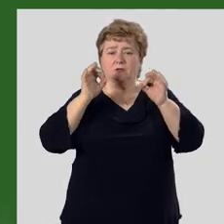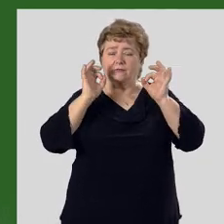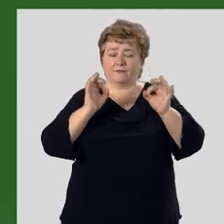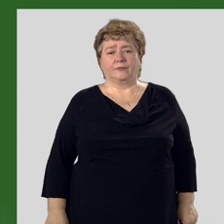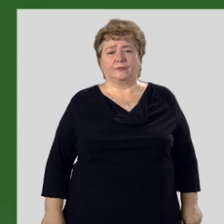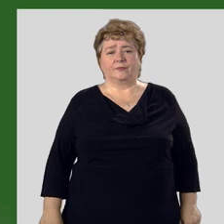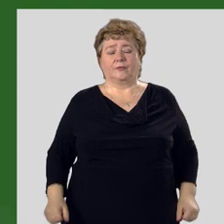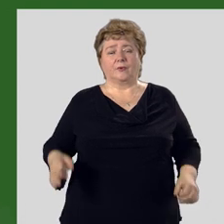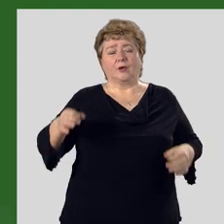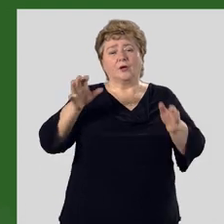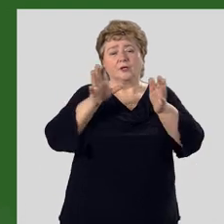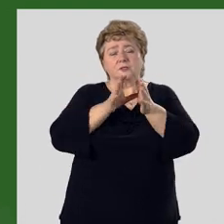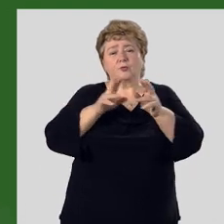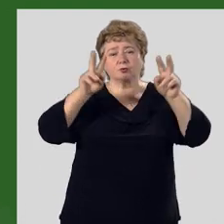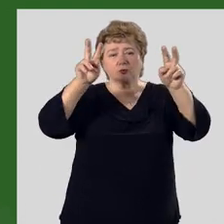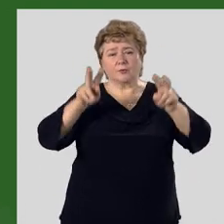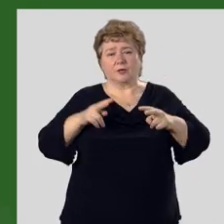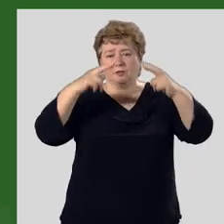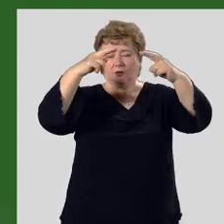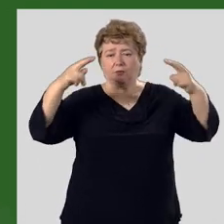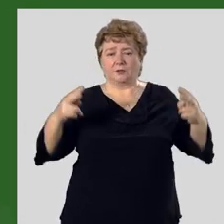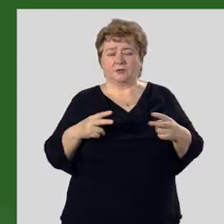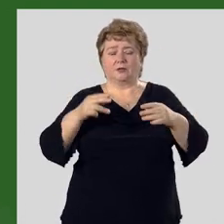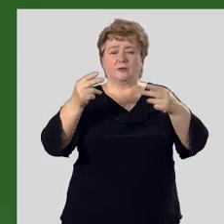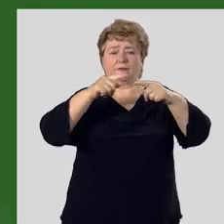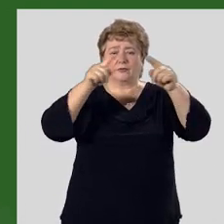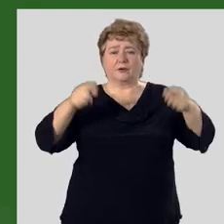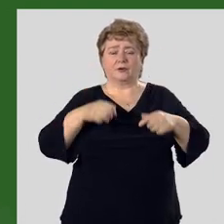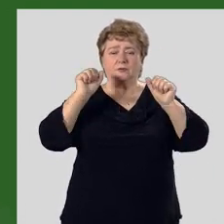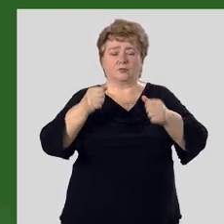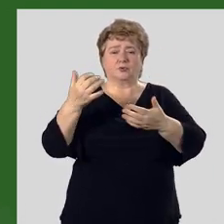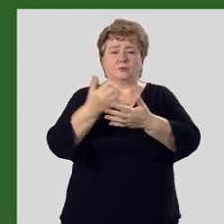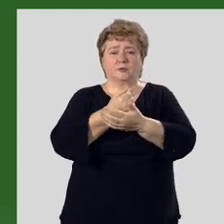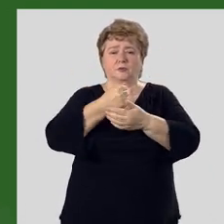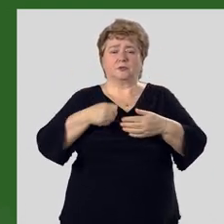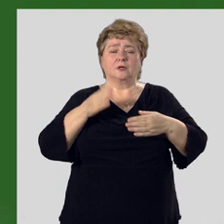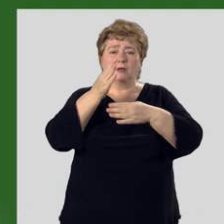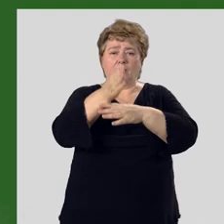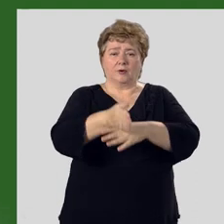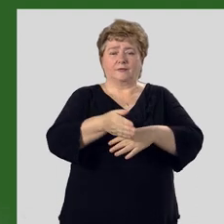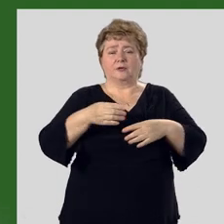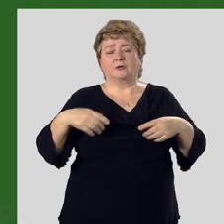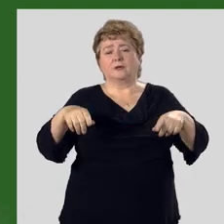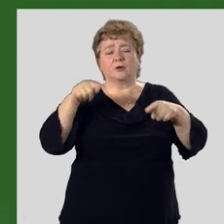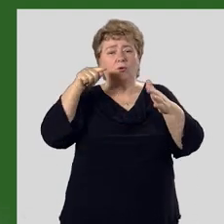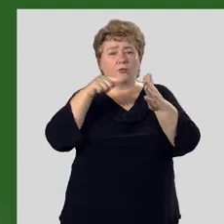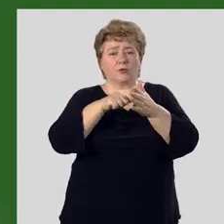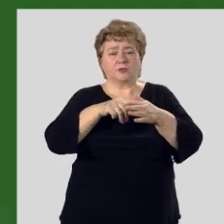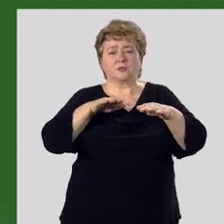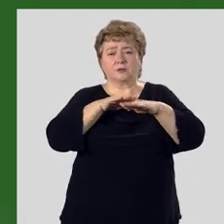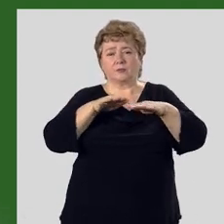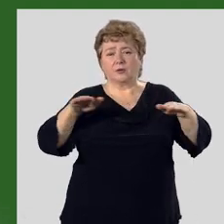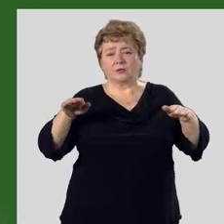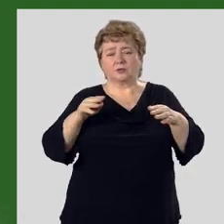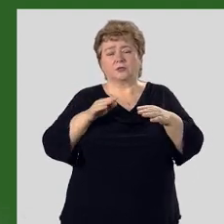верно. С помощью параллелей и меридианов на карте можно определить не только направление, но и указать